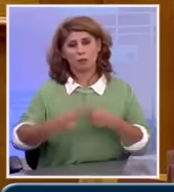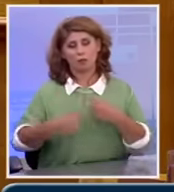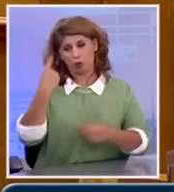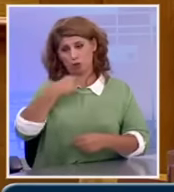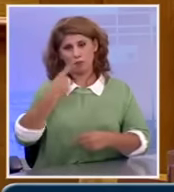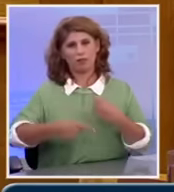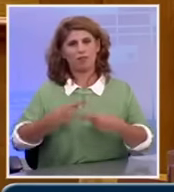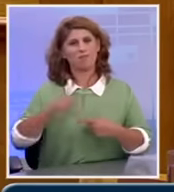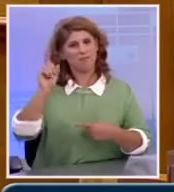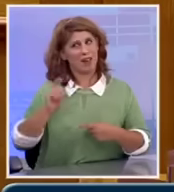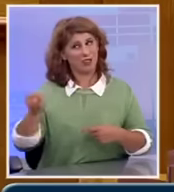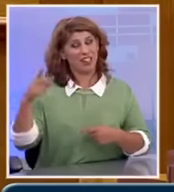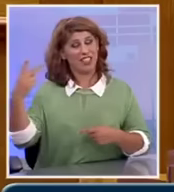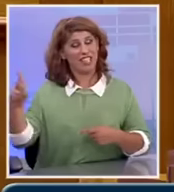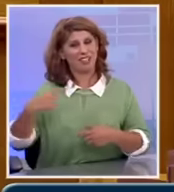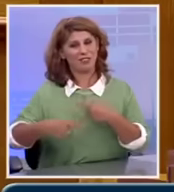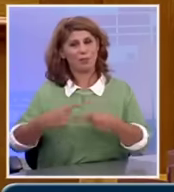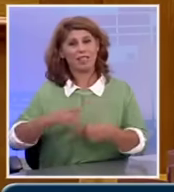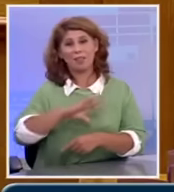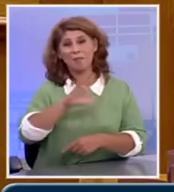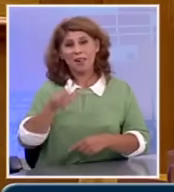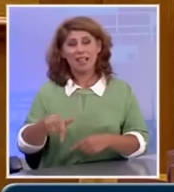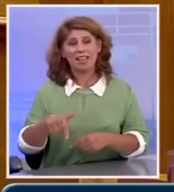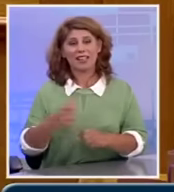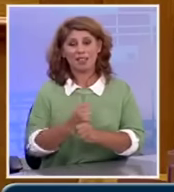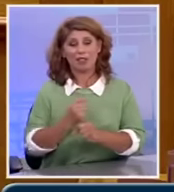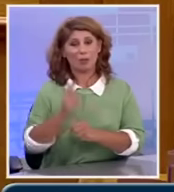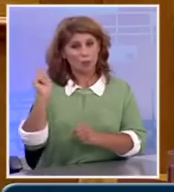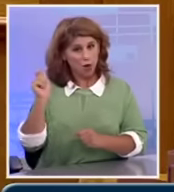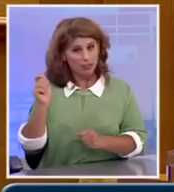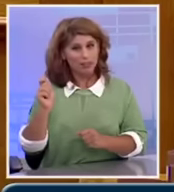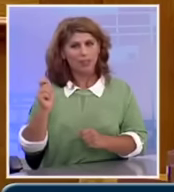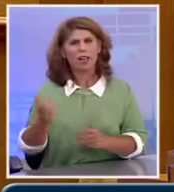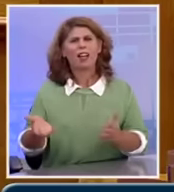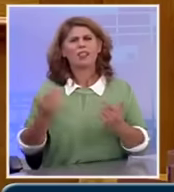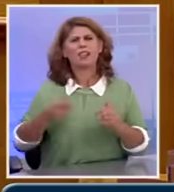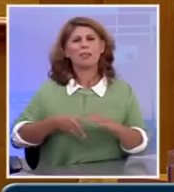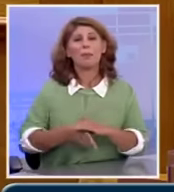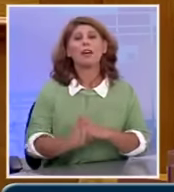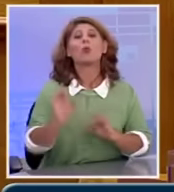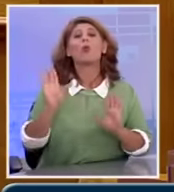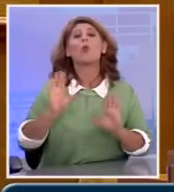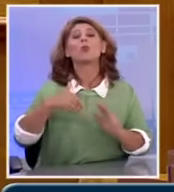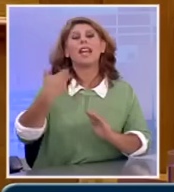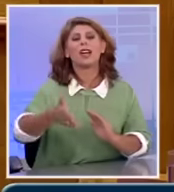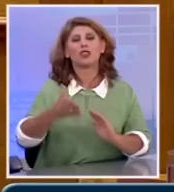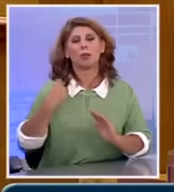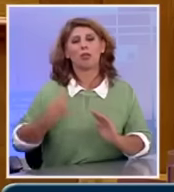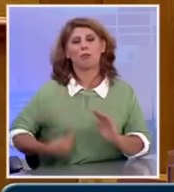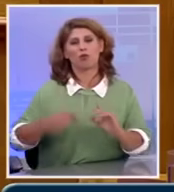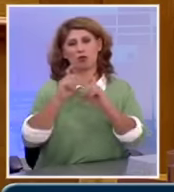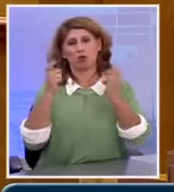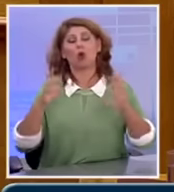μάλλον είναι τα δικά σας βιώματα διότι μέχρι να ασχοληθείτε με την πολιτική δεν είχατε περάσει ούτε απ έξω από δημόσιο σχολείο και δημόσιο